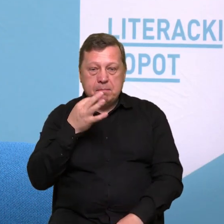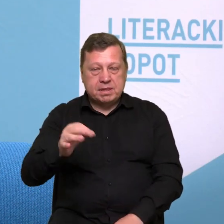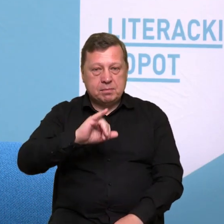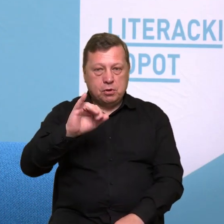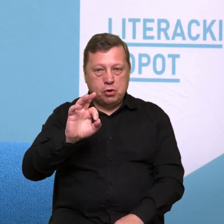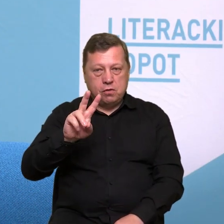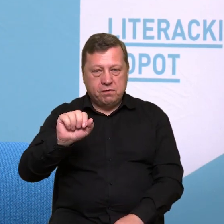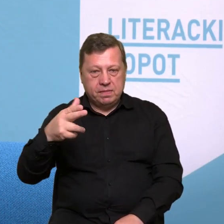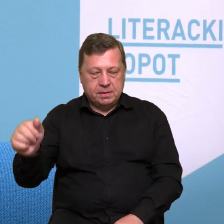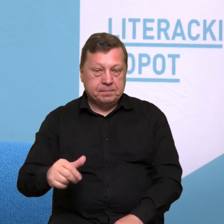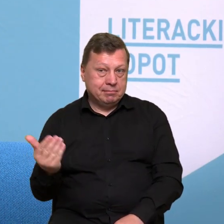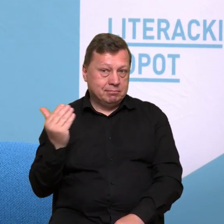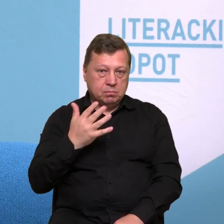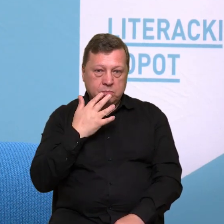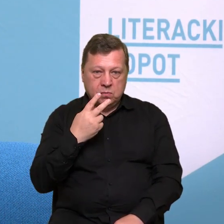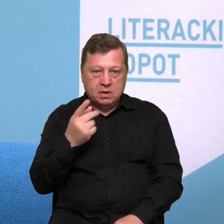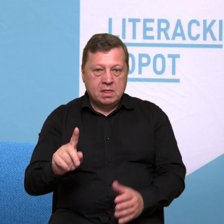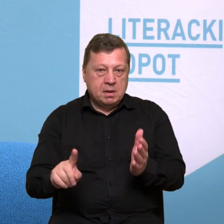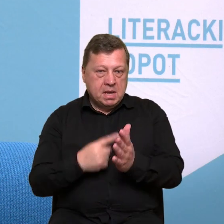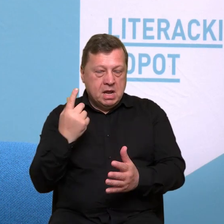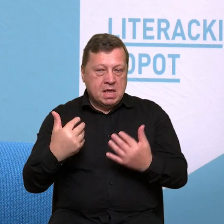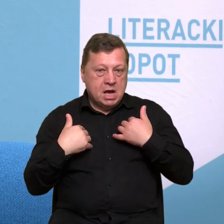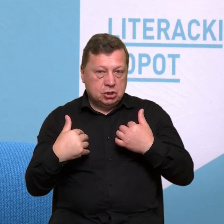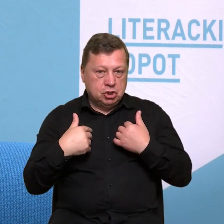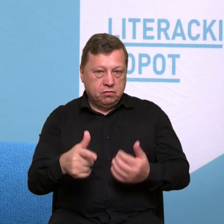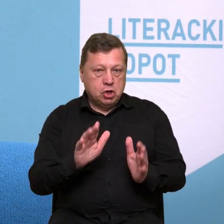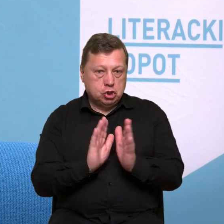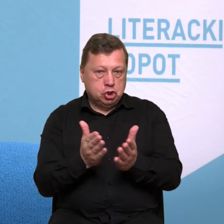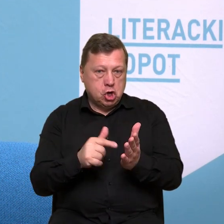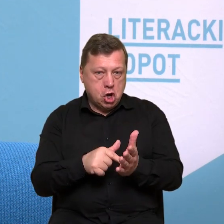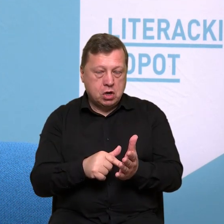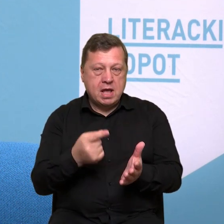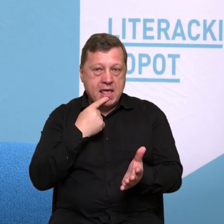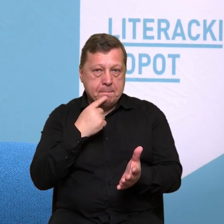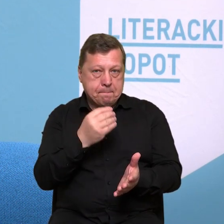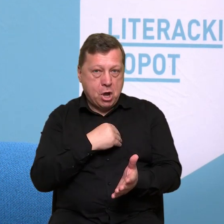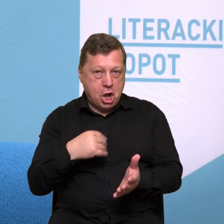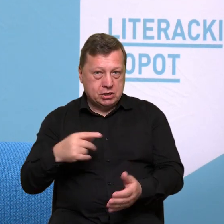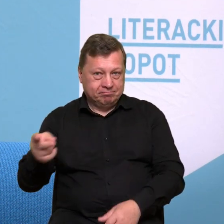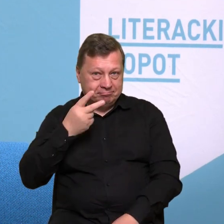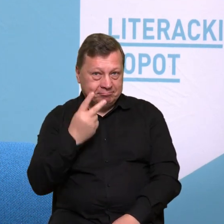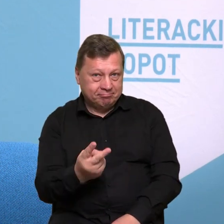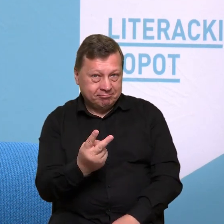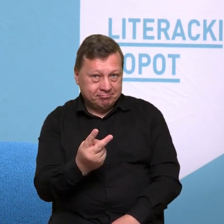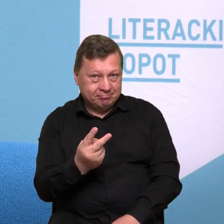teraz dopiero przed chwilą zobaczyłaś pierwszy raz na żywo tę książkę w wydaniu w języku polskim.